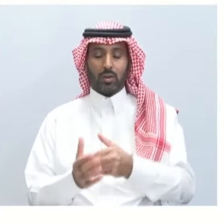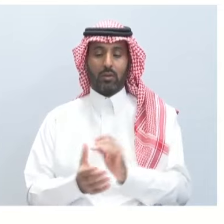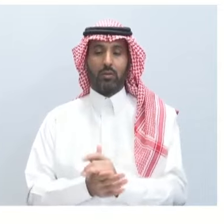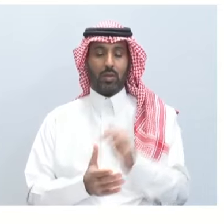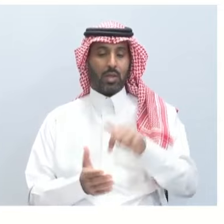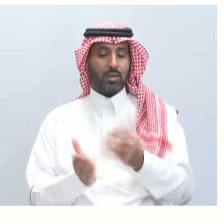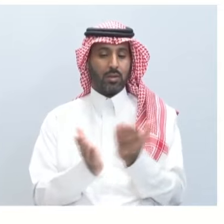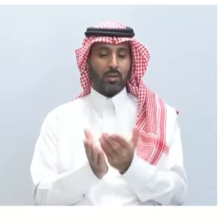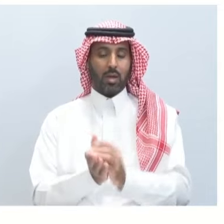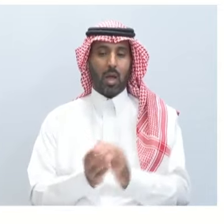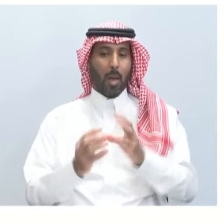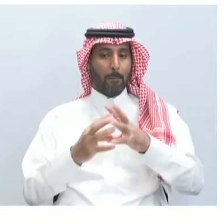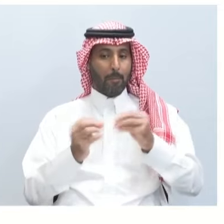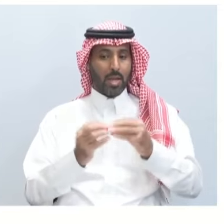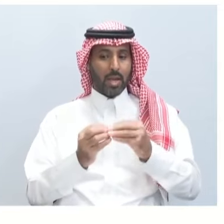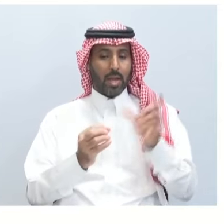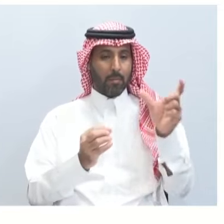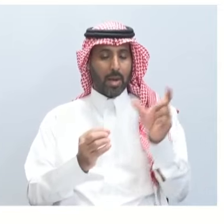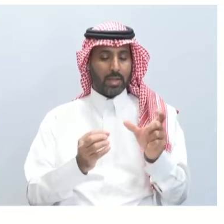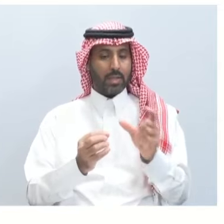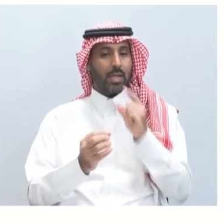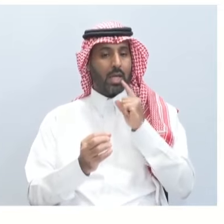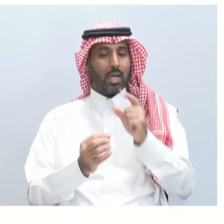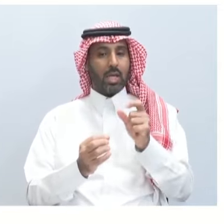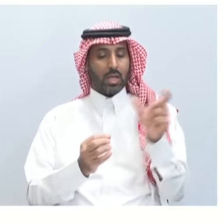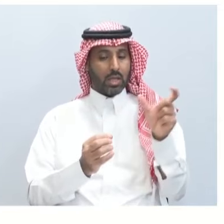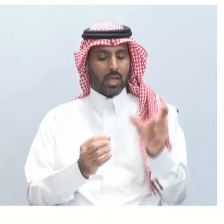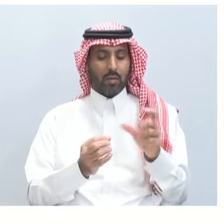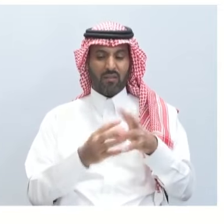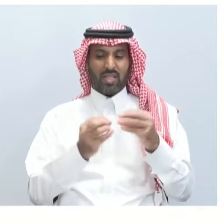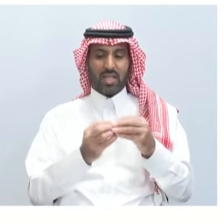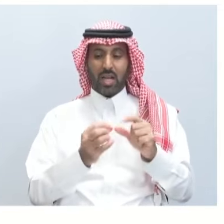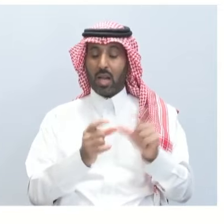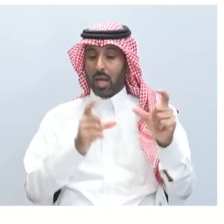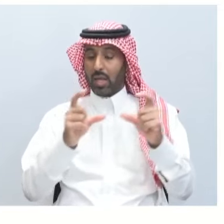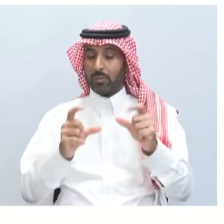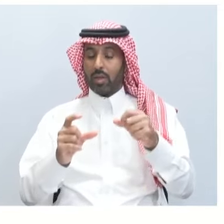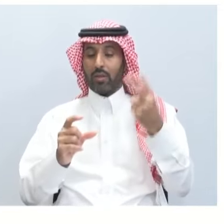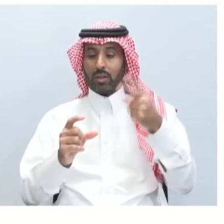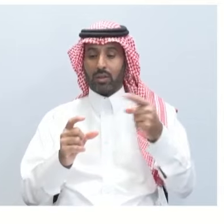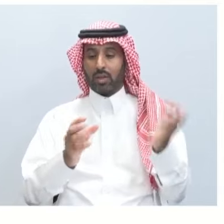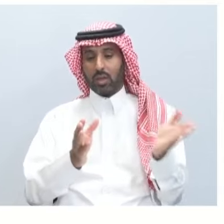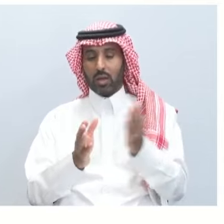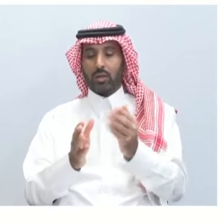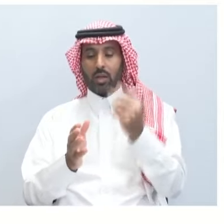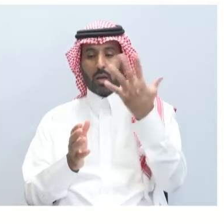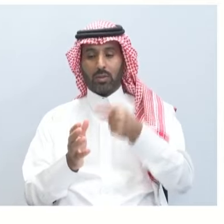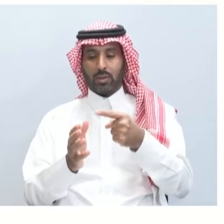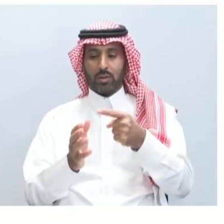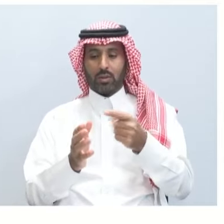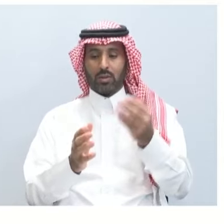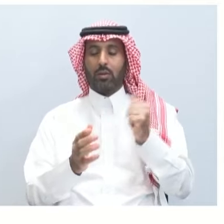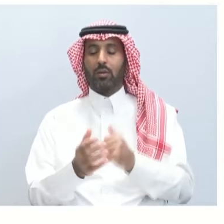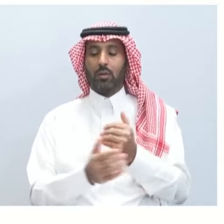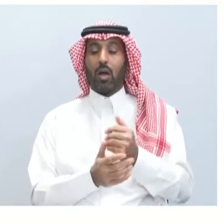نهايه هذا الدرس بينا معاني الكلمات الغريبه كذلك فسرنا الايات من الايه الثان عشر وحتى الايه ال 15م عشر كذلك